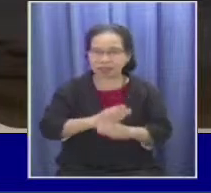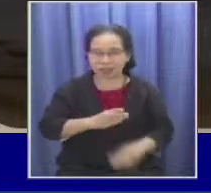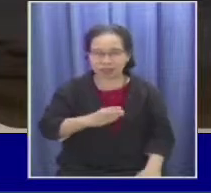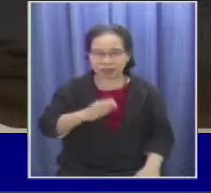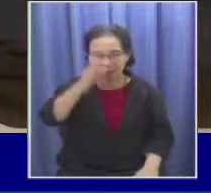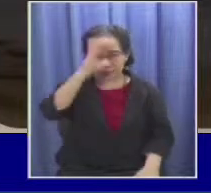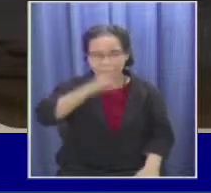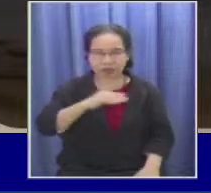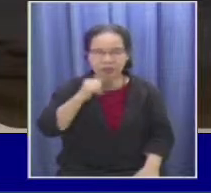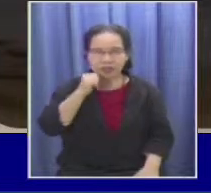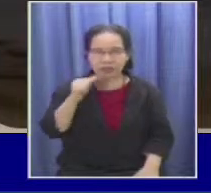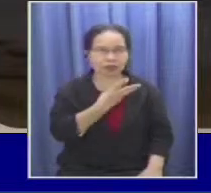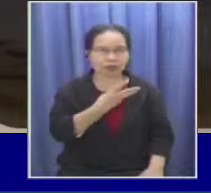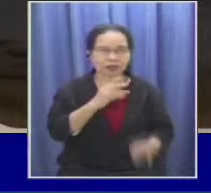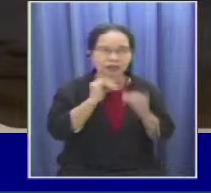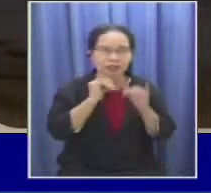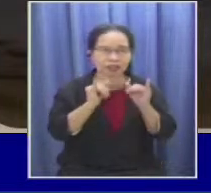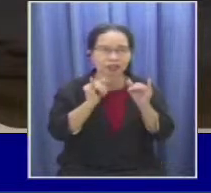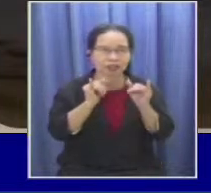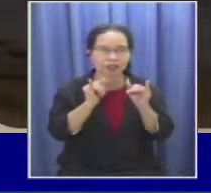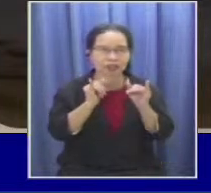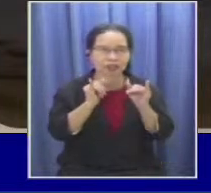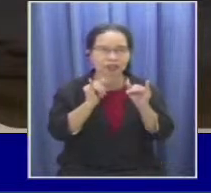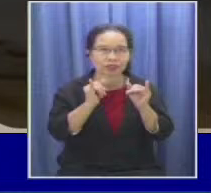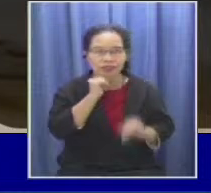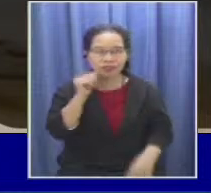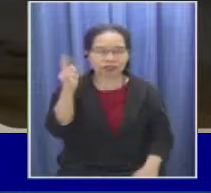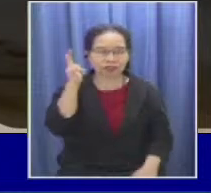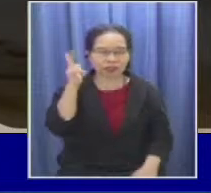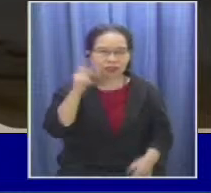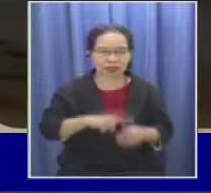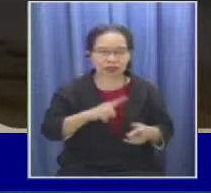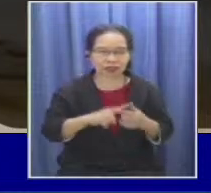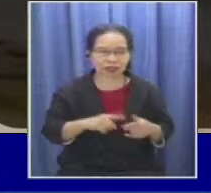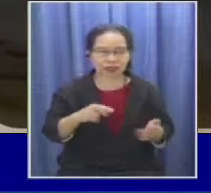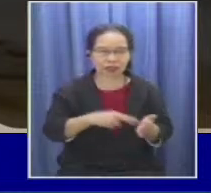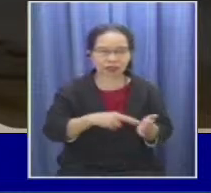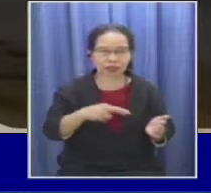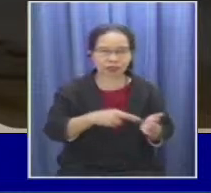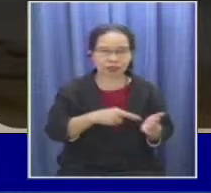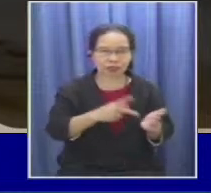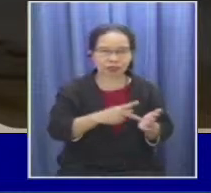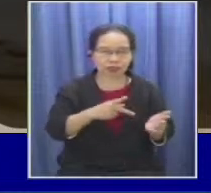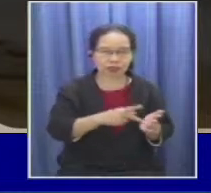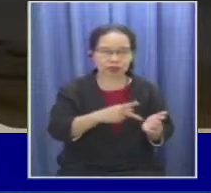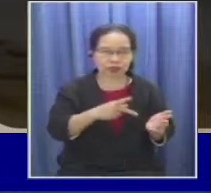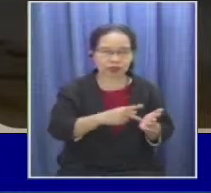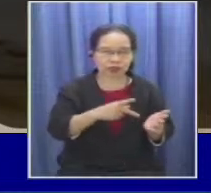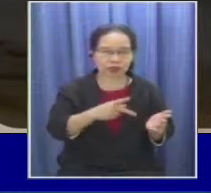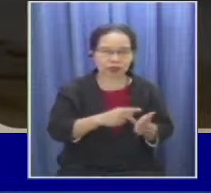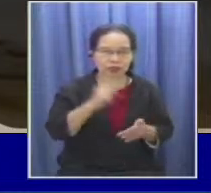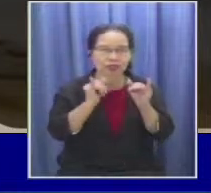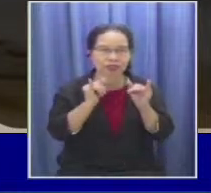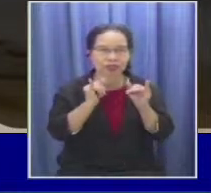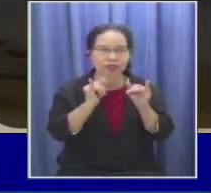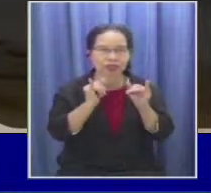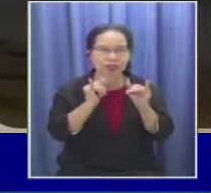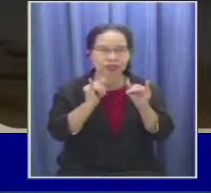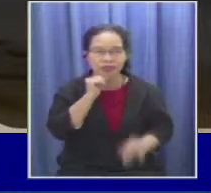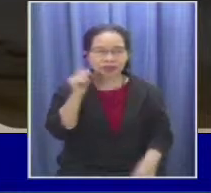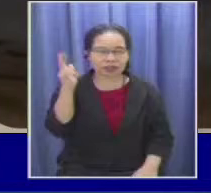anyahwe ena wokunafuo bi so ka kyerɛ wotemufuo no sɛ on waten on towre ma no on